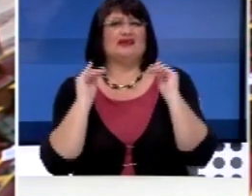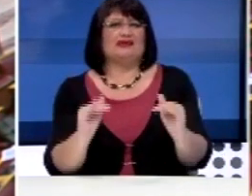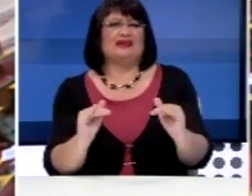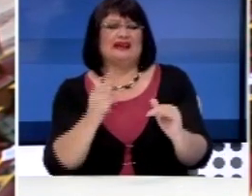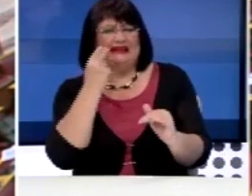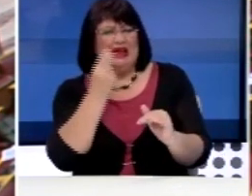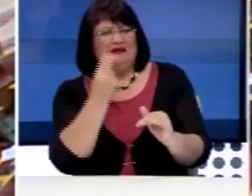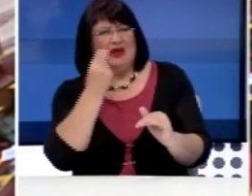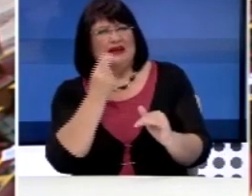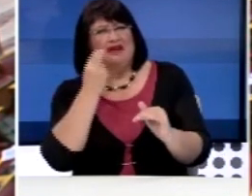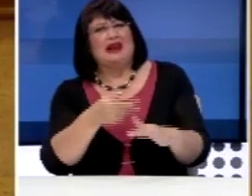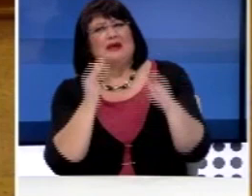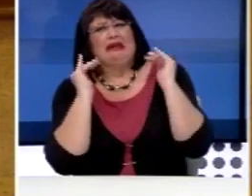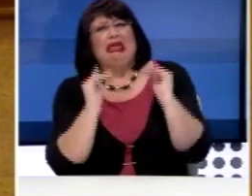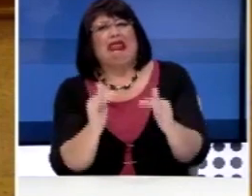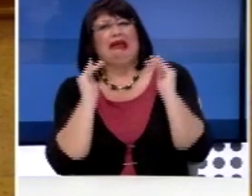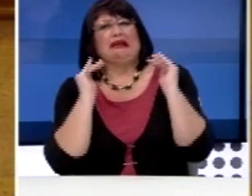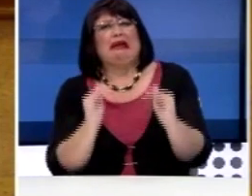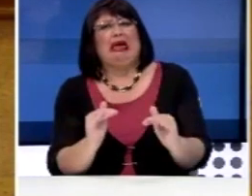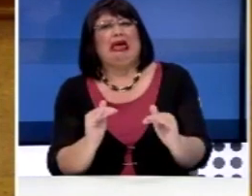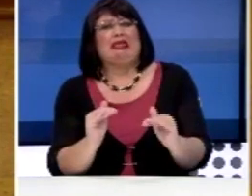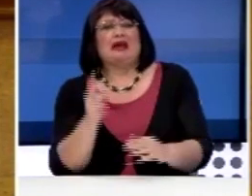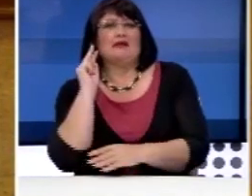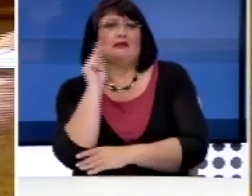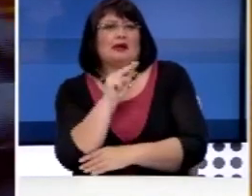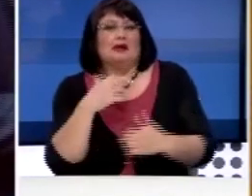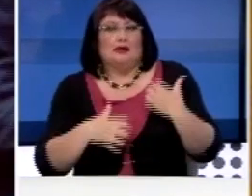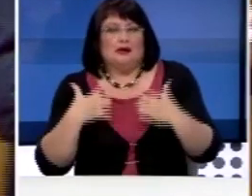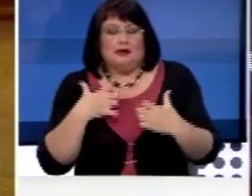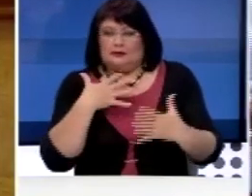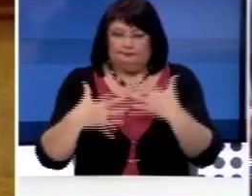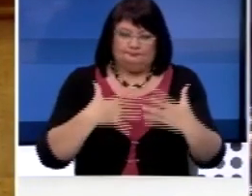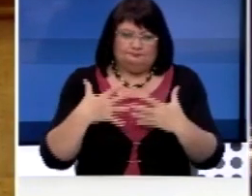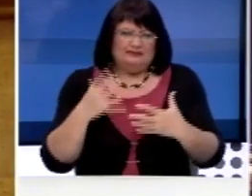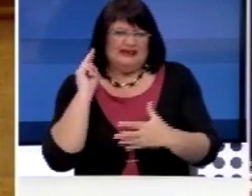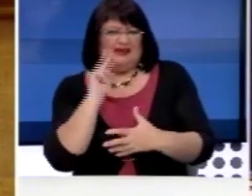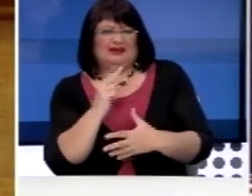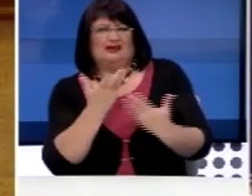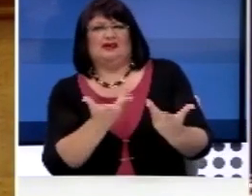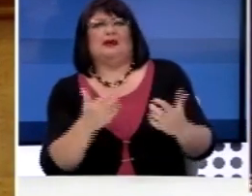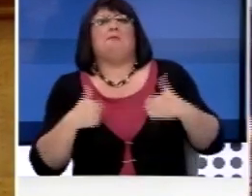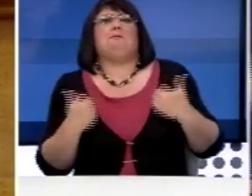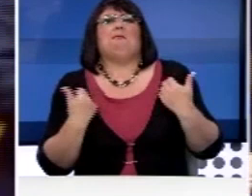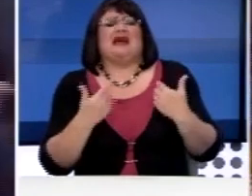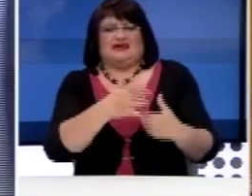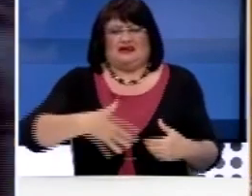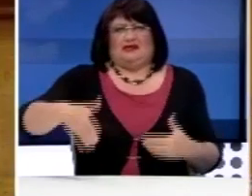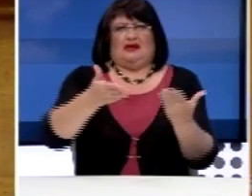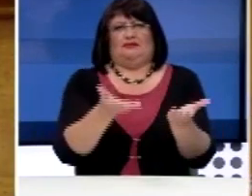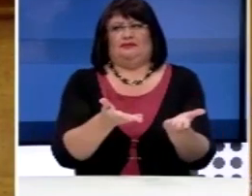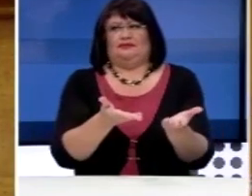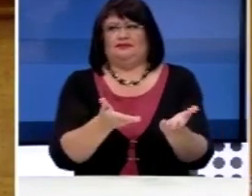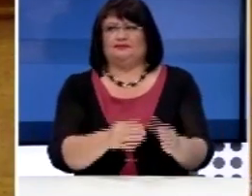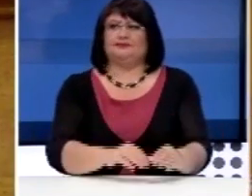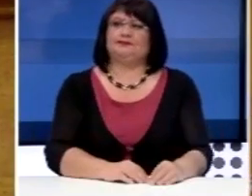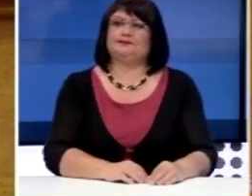θεατή να παρακολουθεί ανήσυχος, μπερδεμένος, τα παιχνίδια που παίζονται